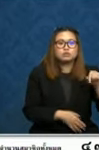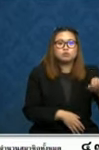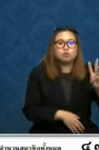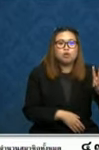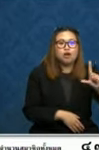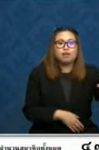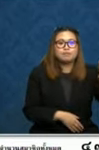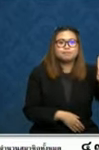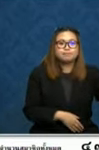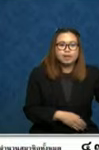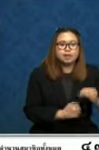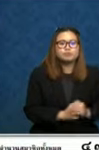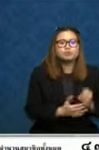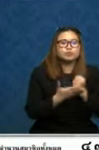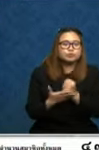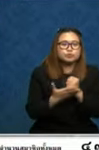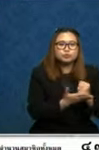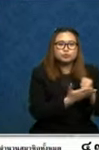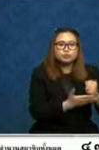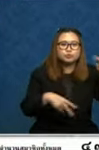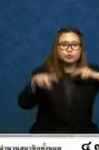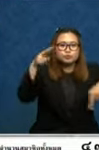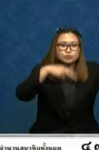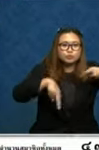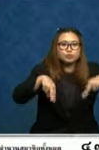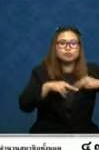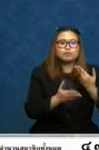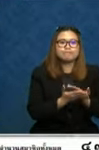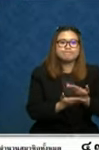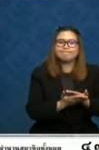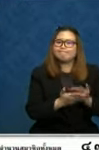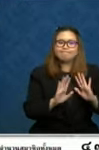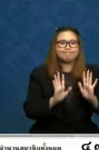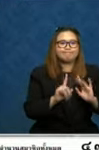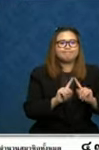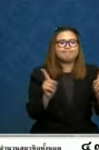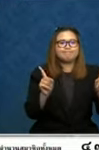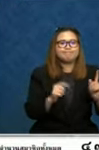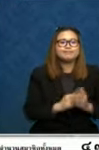ทซึ่งเป็นงบประมาณการช่วยเหลือแต่ไม่ใช่ในด้านทรัพย์สินค่ะท่านประธาน